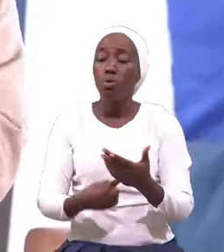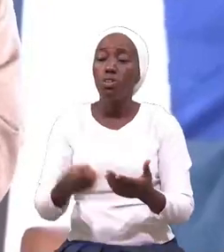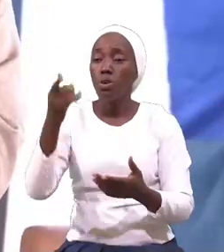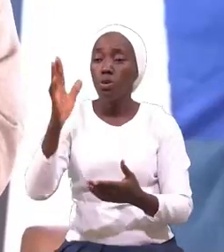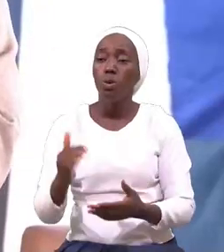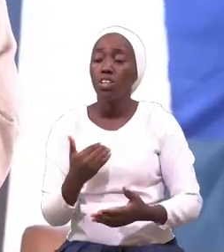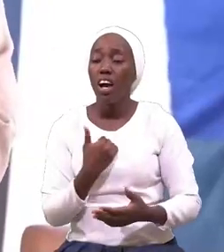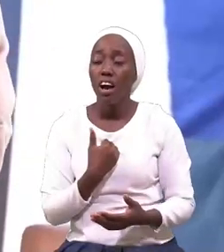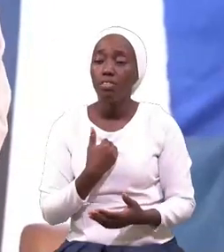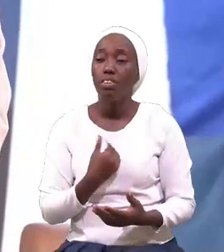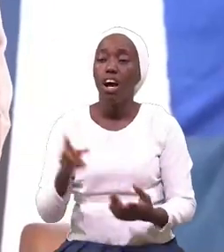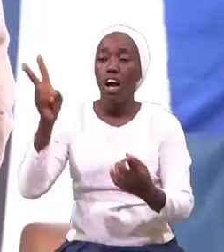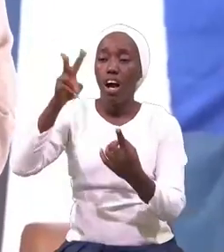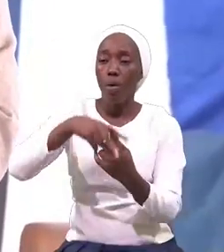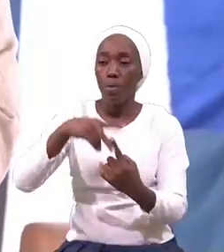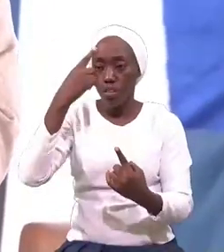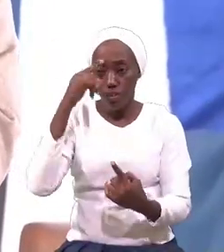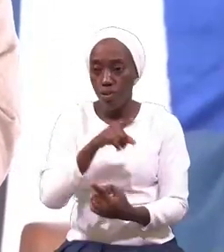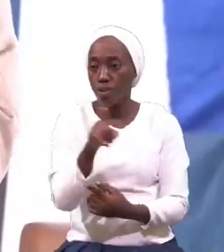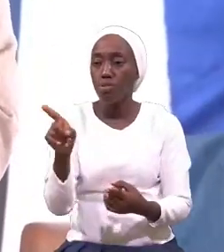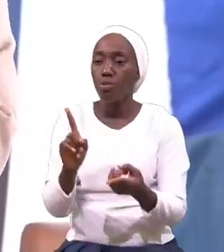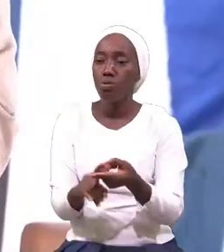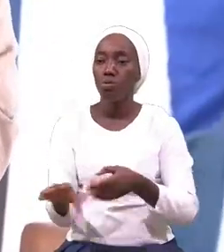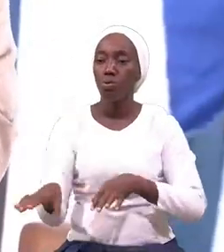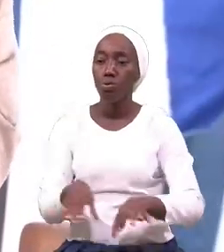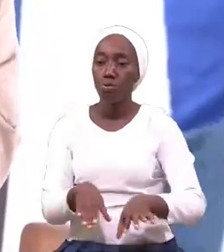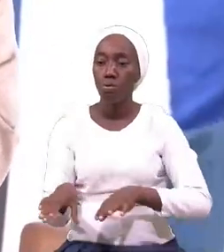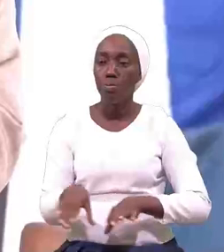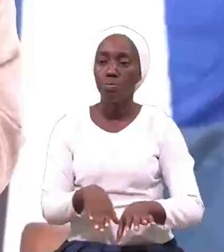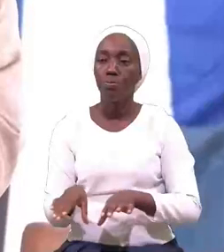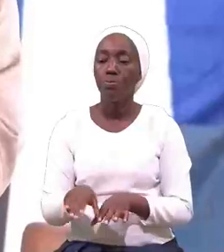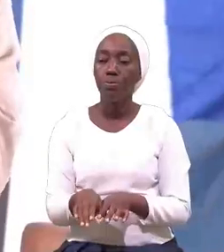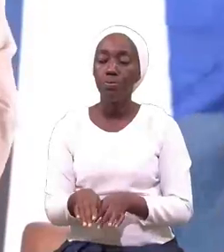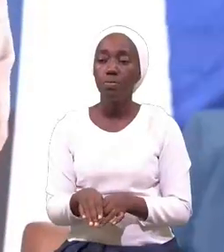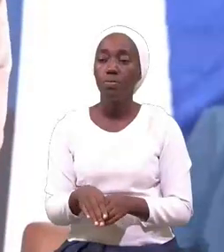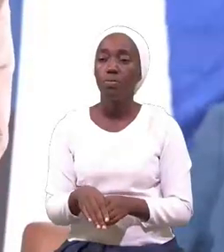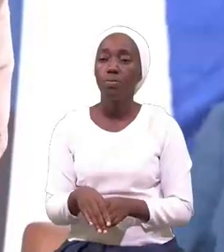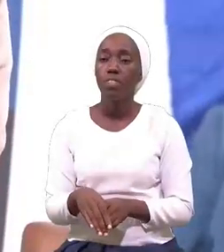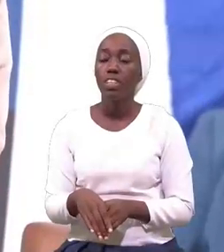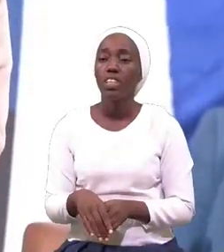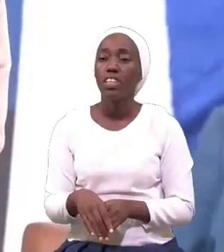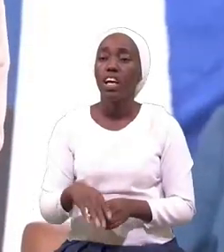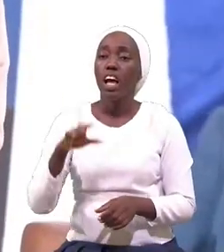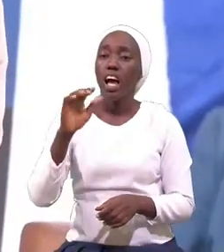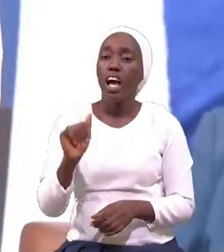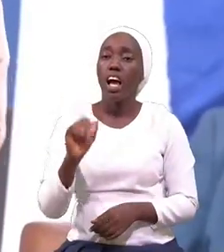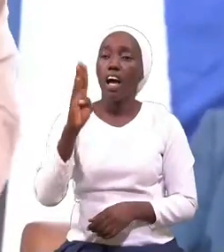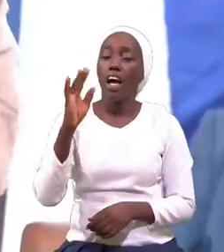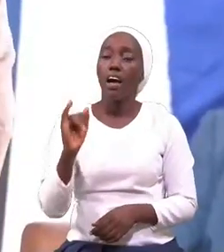Parce que c'est pour ça que Dieu t'a établi. Et c'est ce que tu dois faire. Les villages attendent.